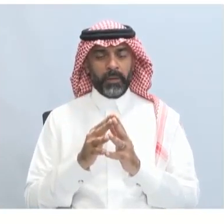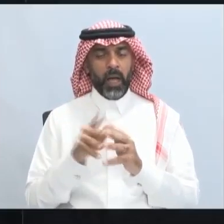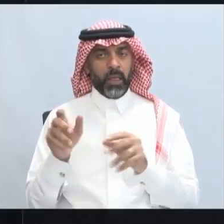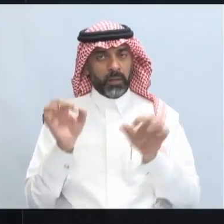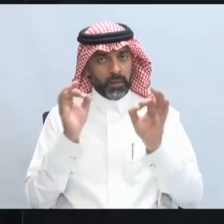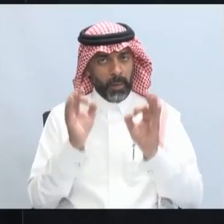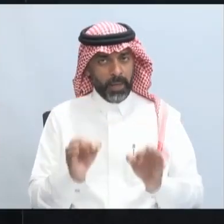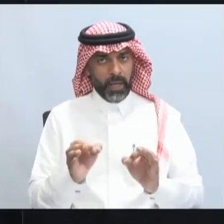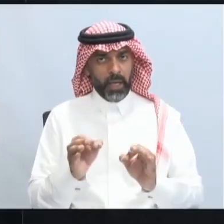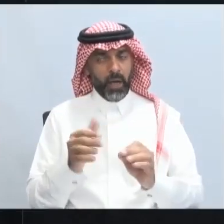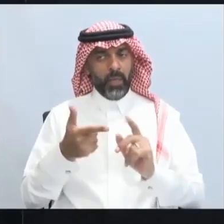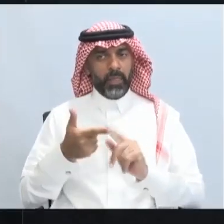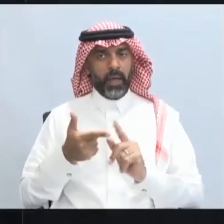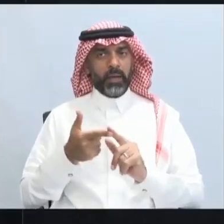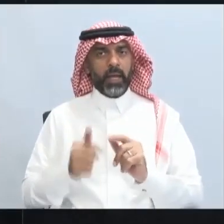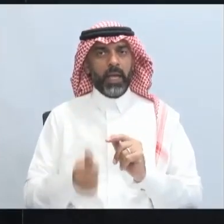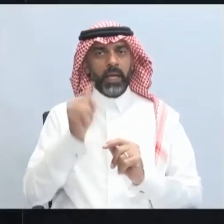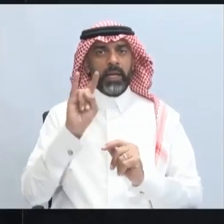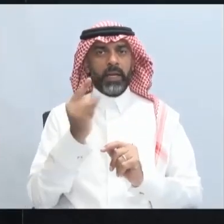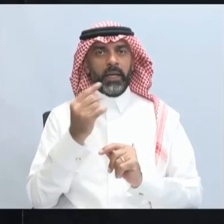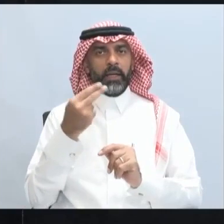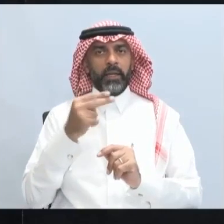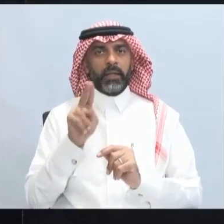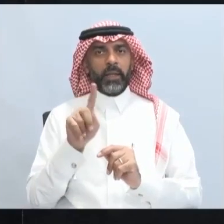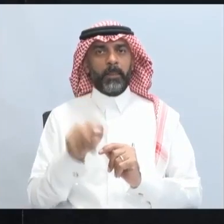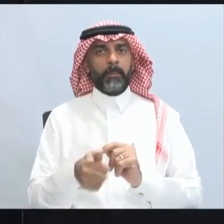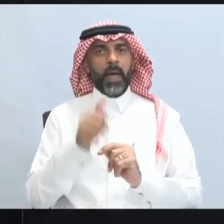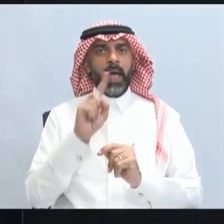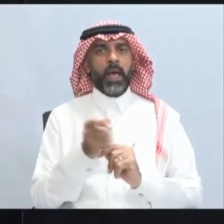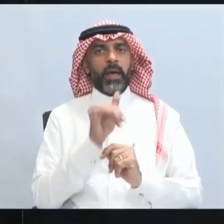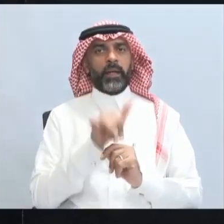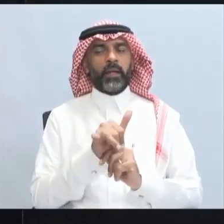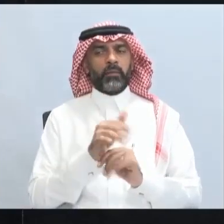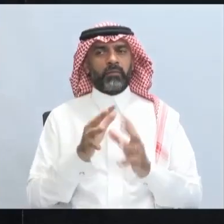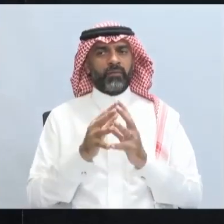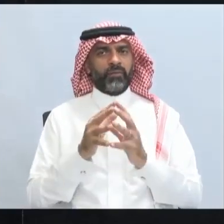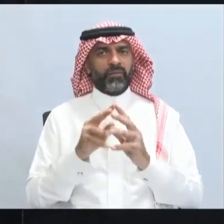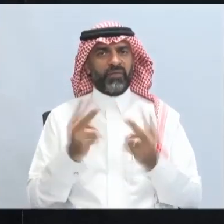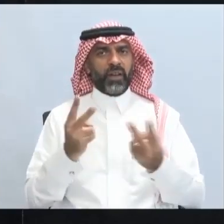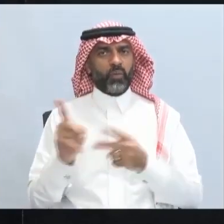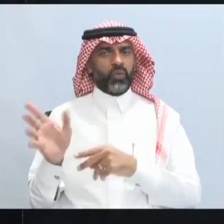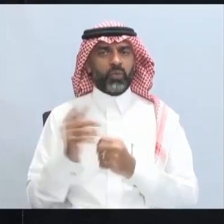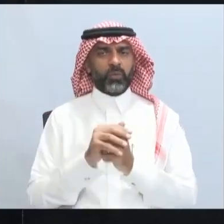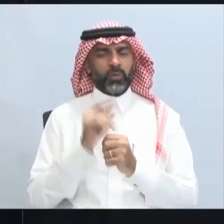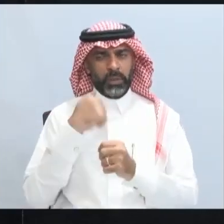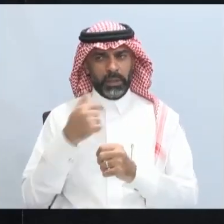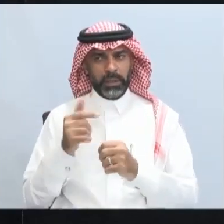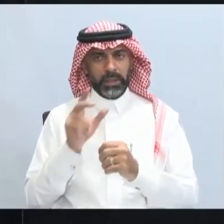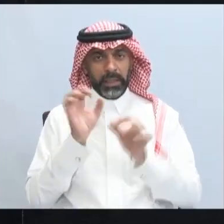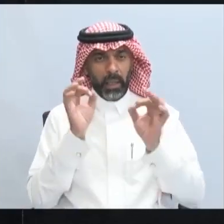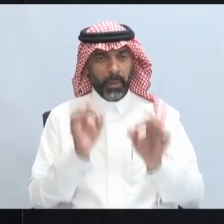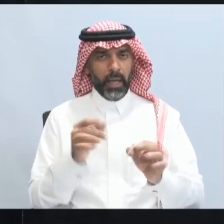طبيعيا واما ان يكون اعتباريا ما الفرق بينهما الشخص الطبيعي سنوضحه في هذا